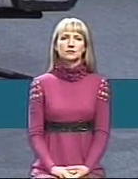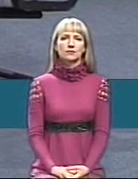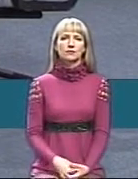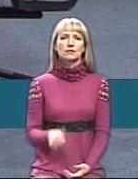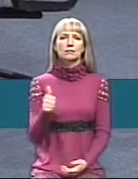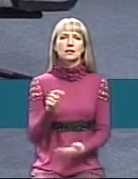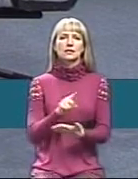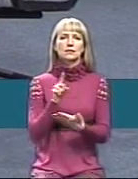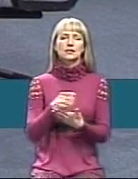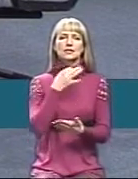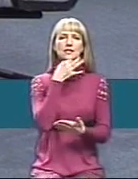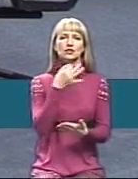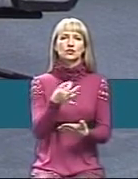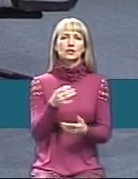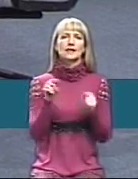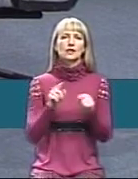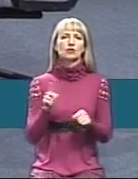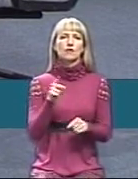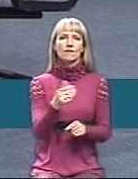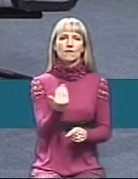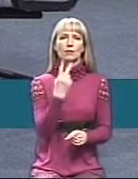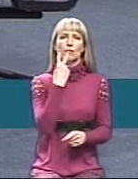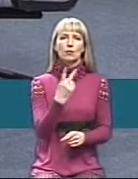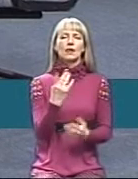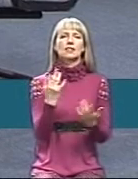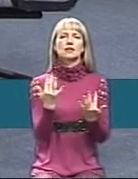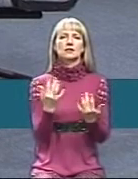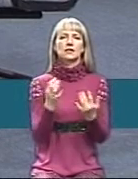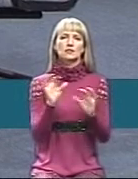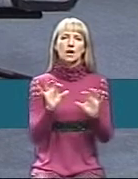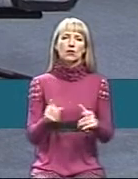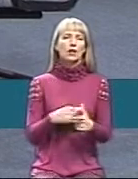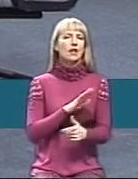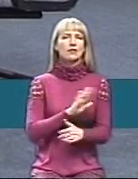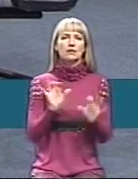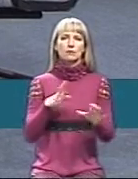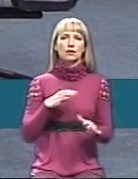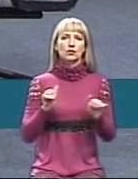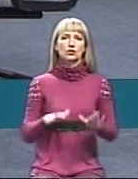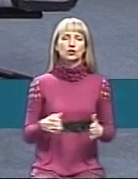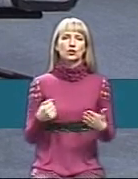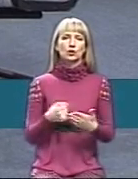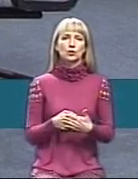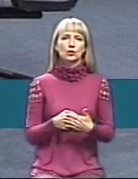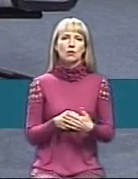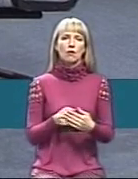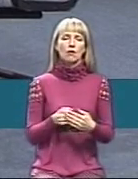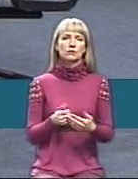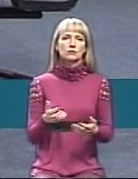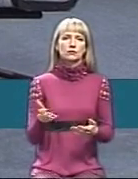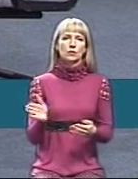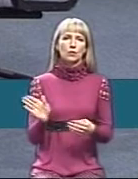Перше запитання. Скажіть, ось те, що ви побачили, наскільки законним чи незаконним було рішення щодо демонтажу